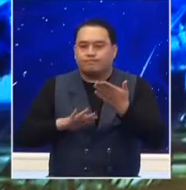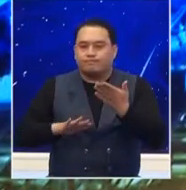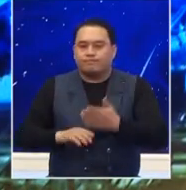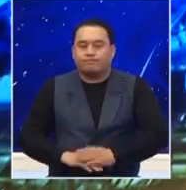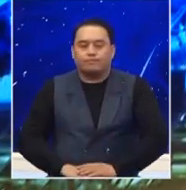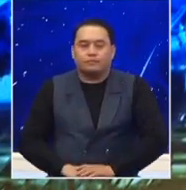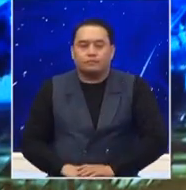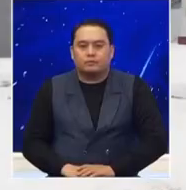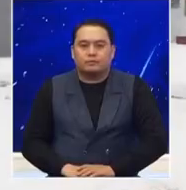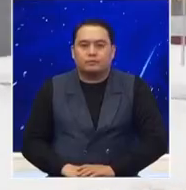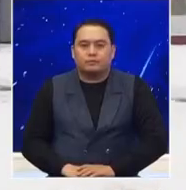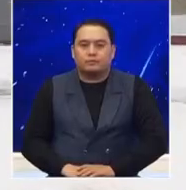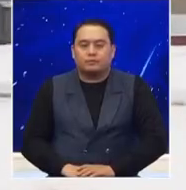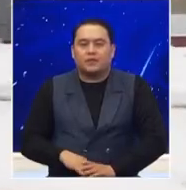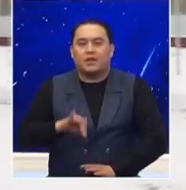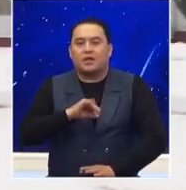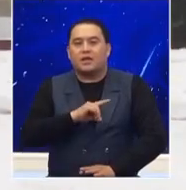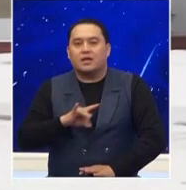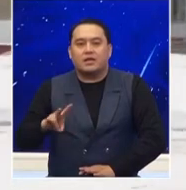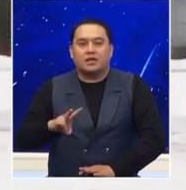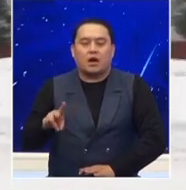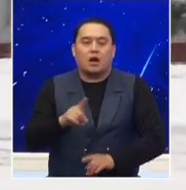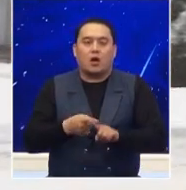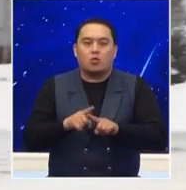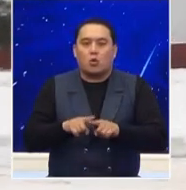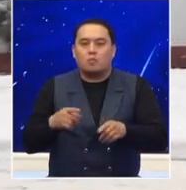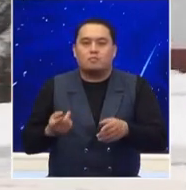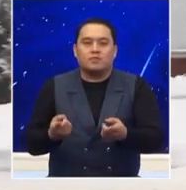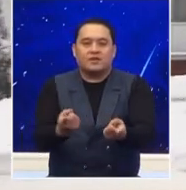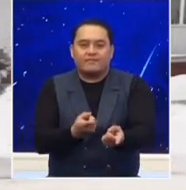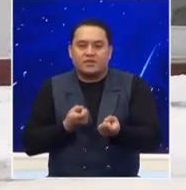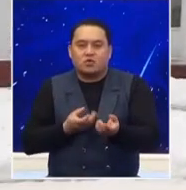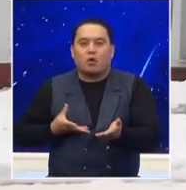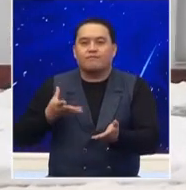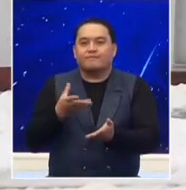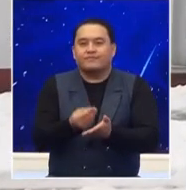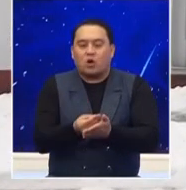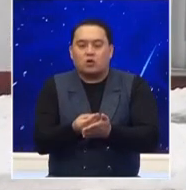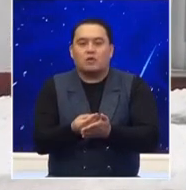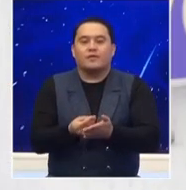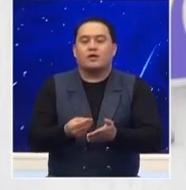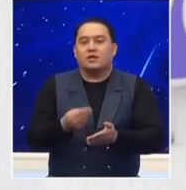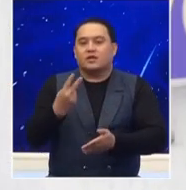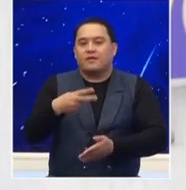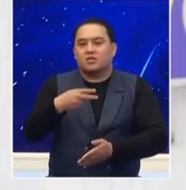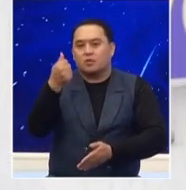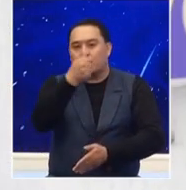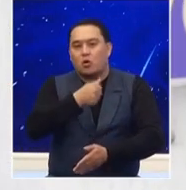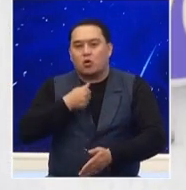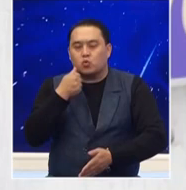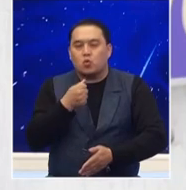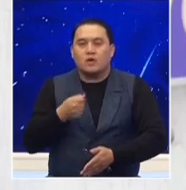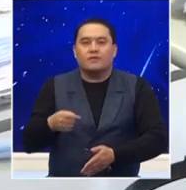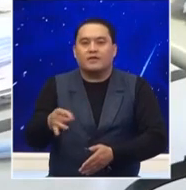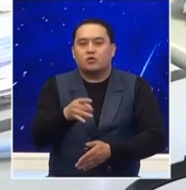Амангельдинов. Илийский район является одним из лидеров по привлечению частного капиталовложения. Так, в 2020-м регион